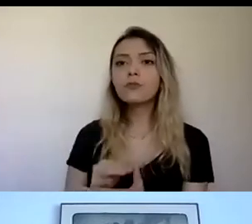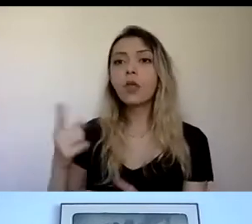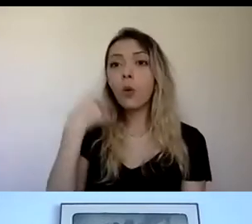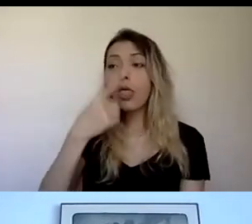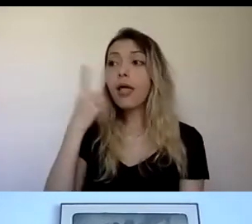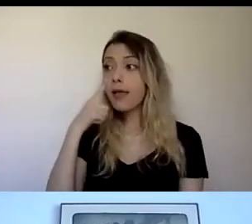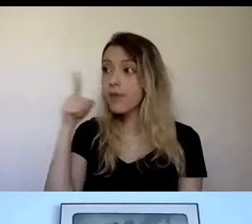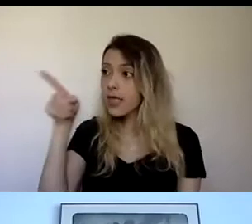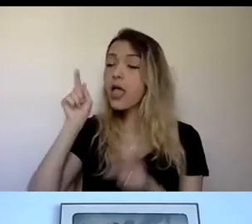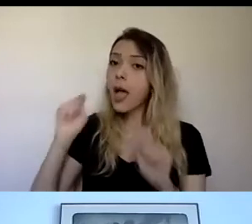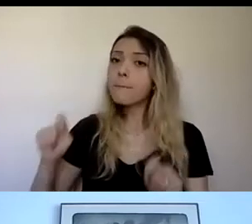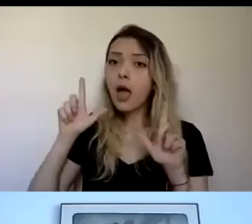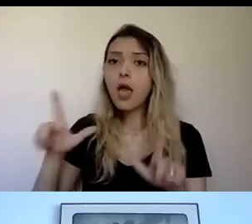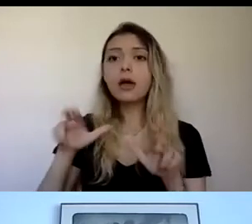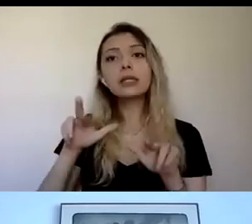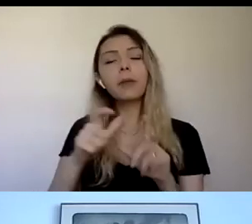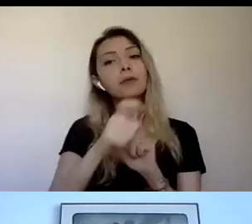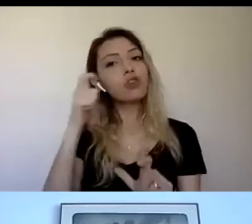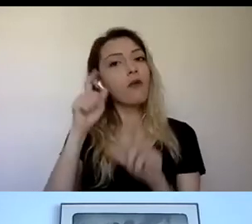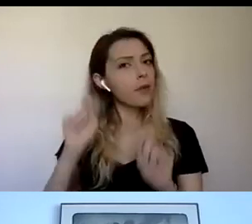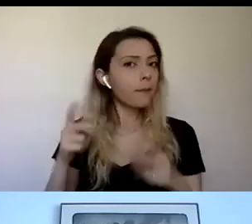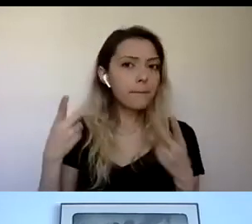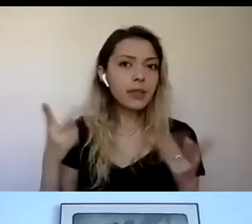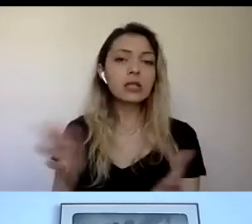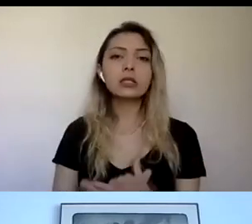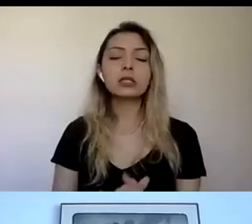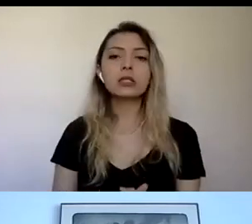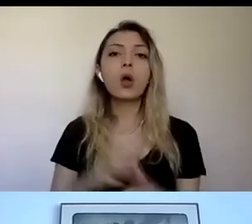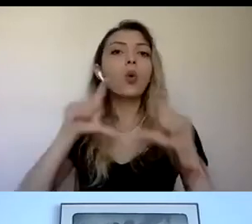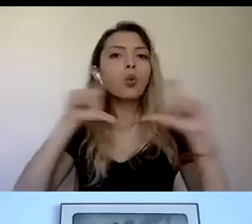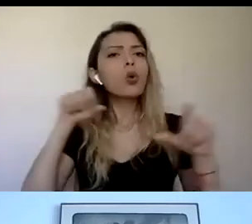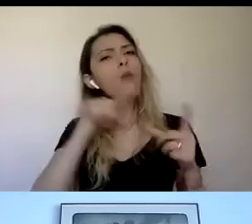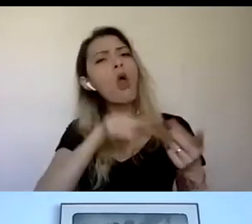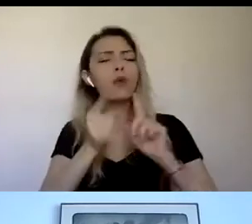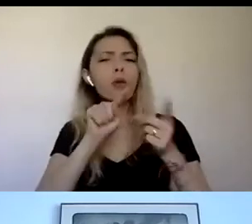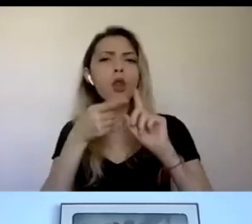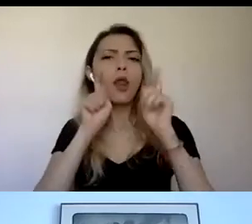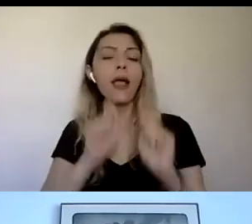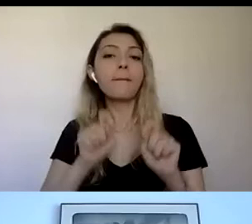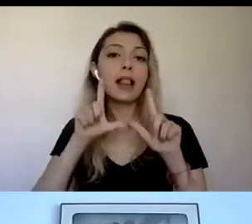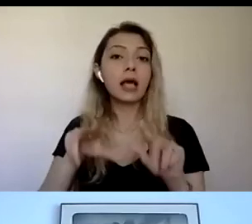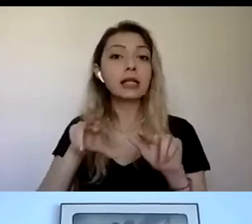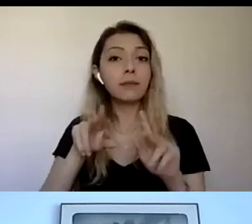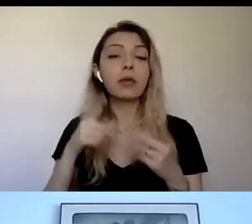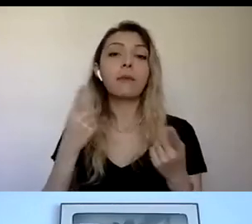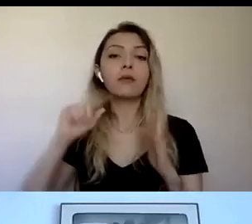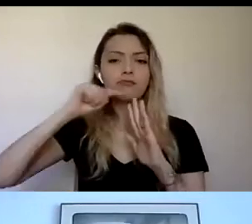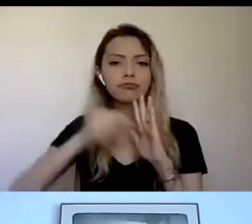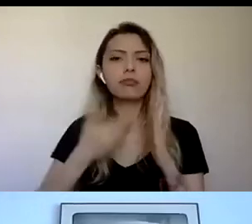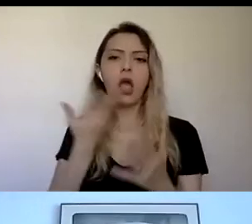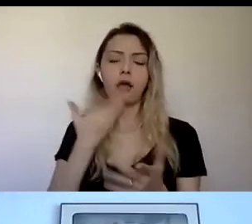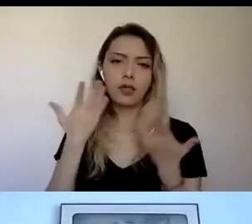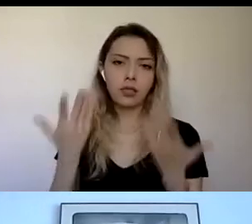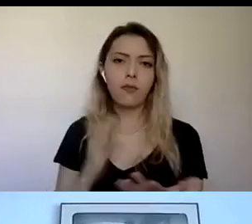gerekiyor, hükümetin bunu uygulaması gerekiyor, kurumların bunu şu şekilde yapması gerekiyor diyebileceğiniz bir